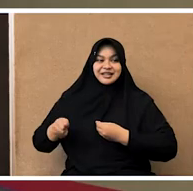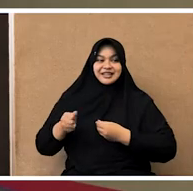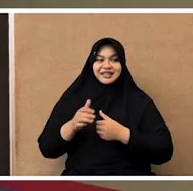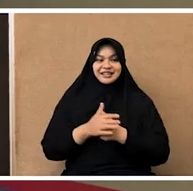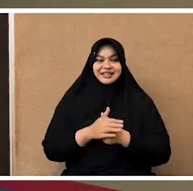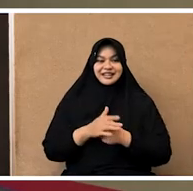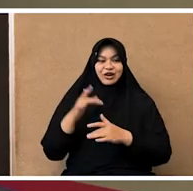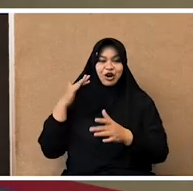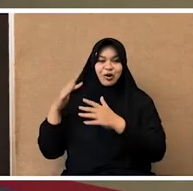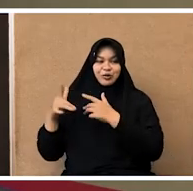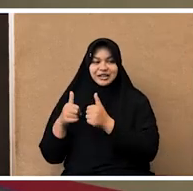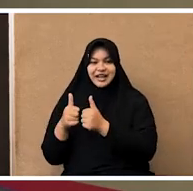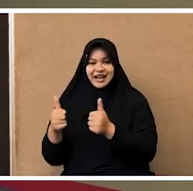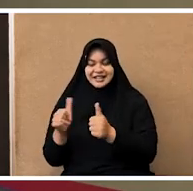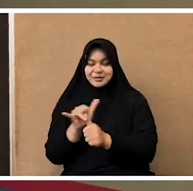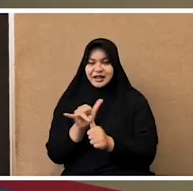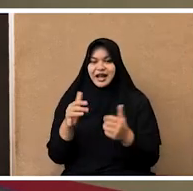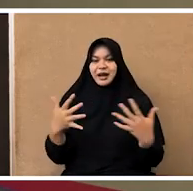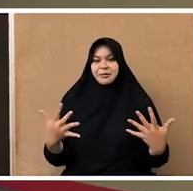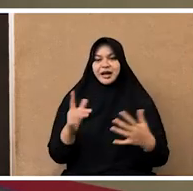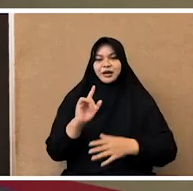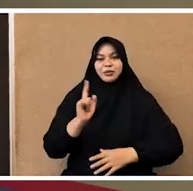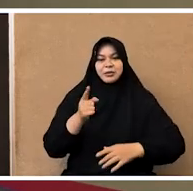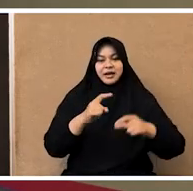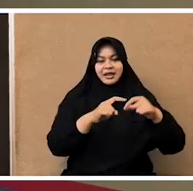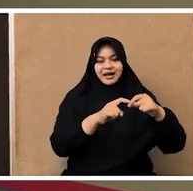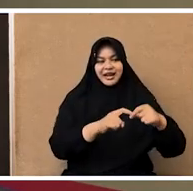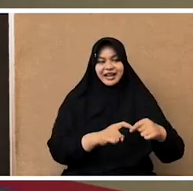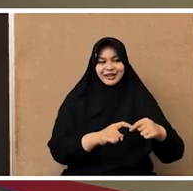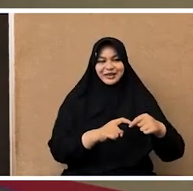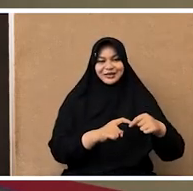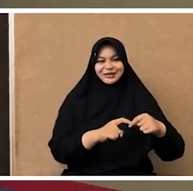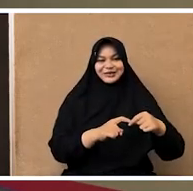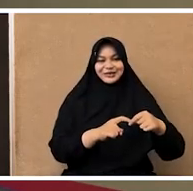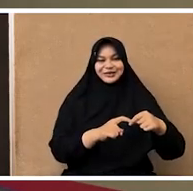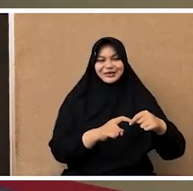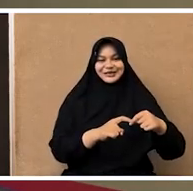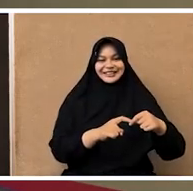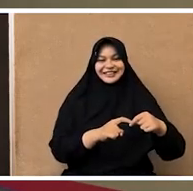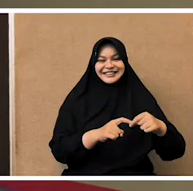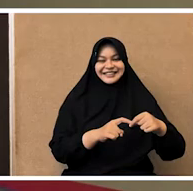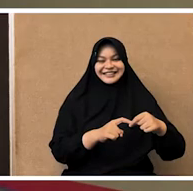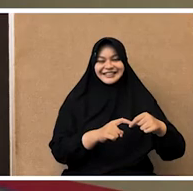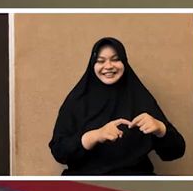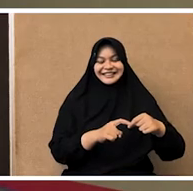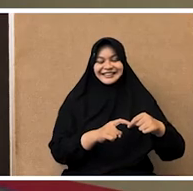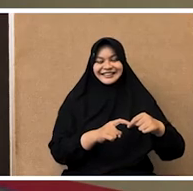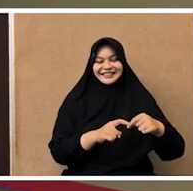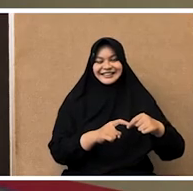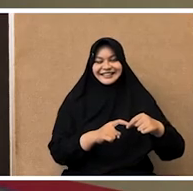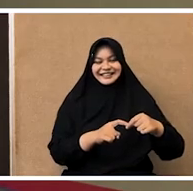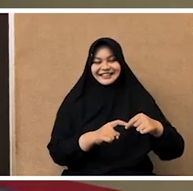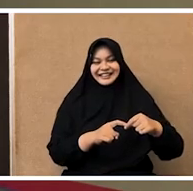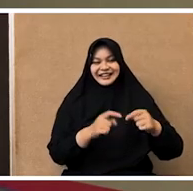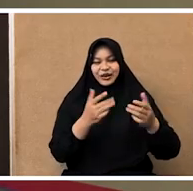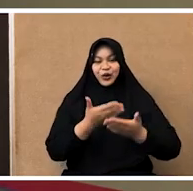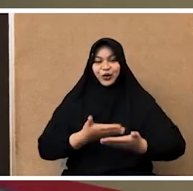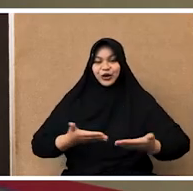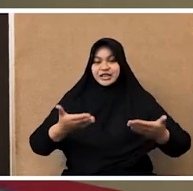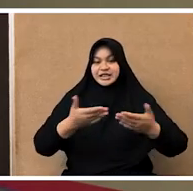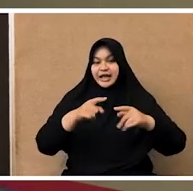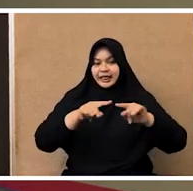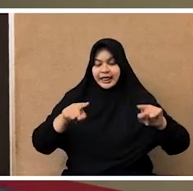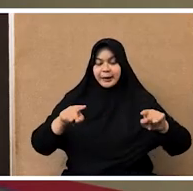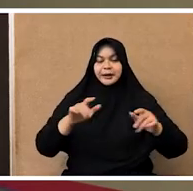Nah kalau aku mau desain yang layaknya Seperti apa memang itu tergantung tingkatan apa ya apa tergantung kondisinya gitu